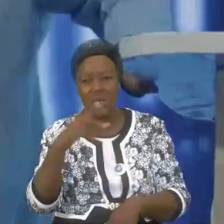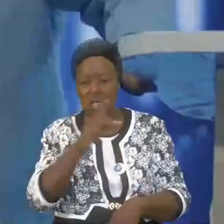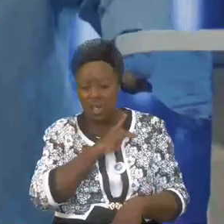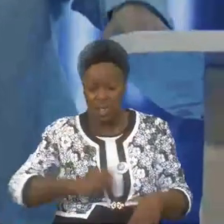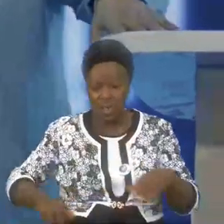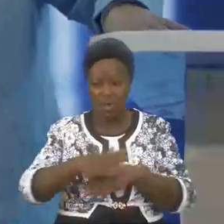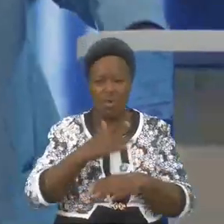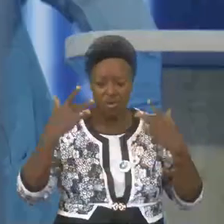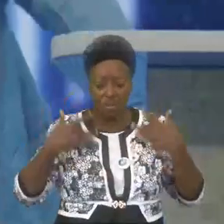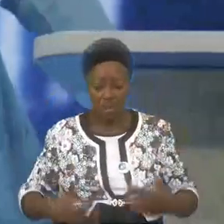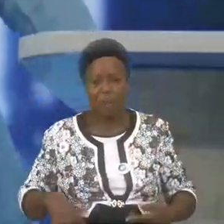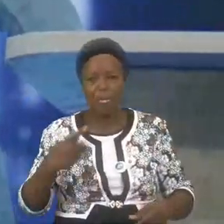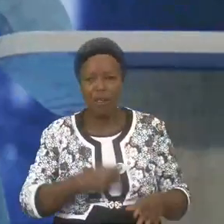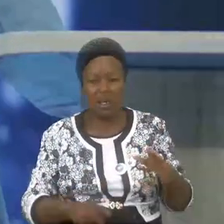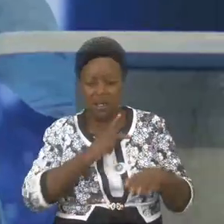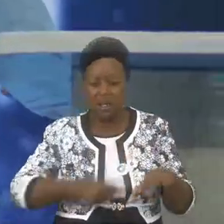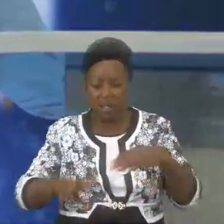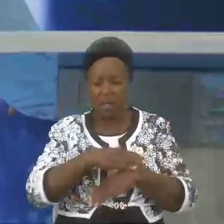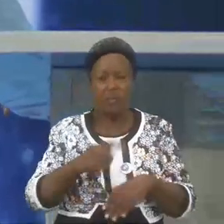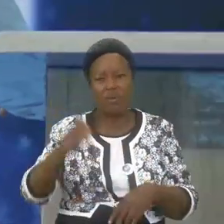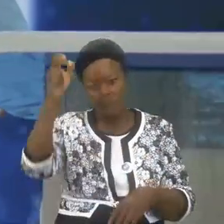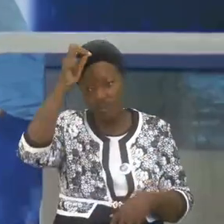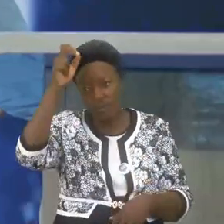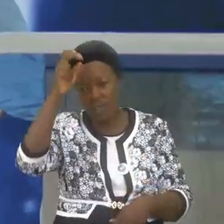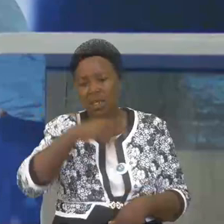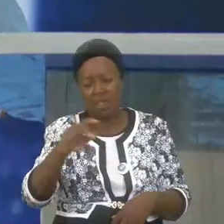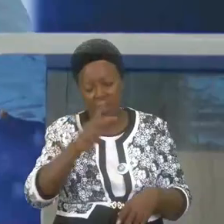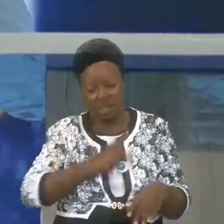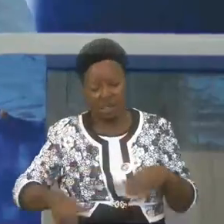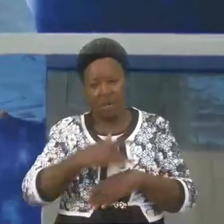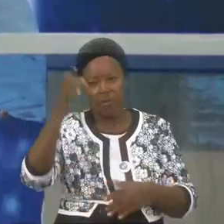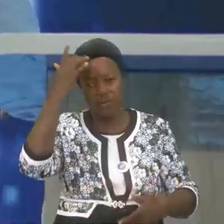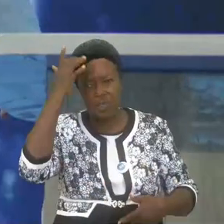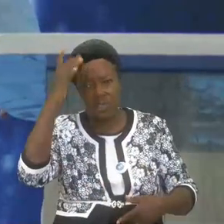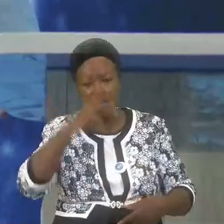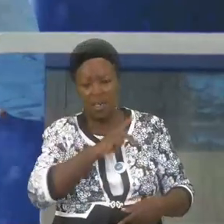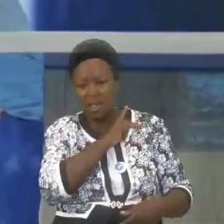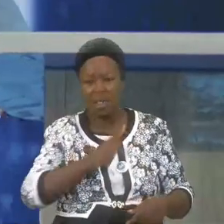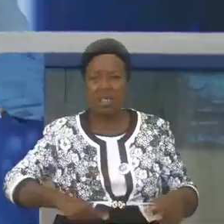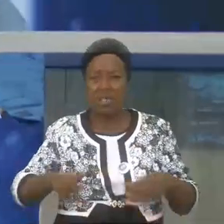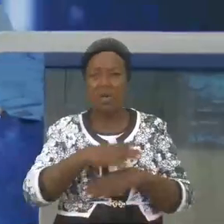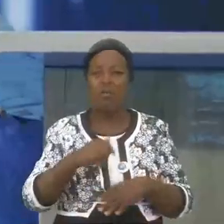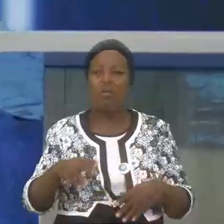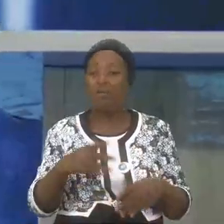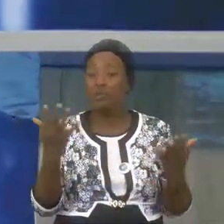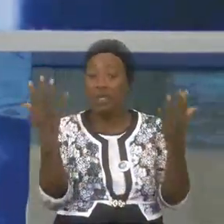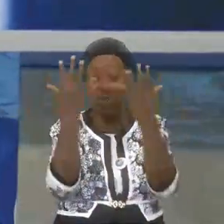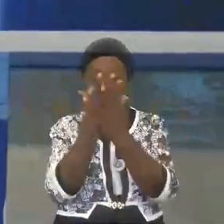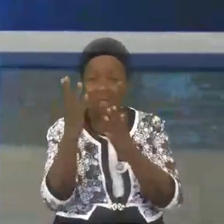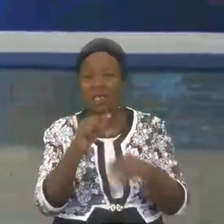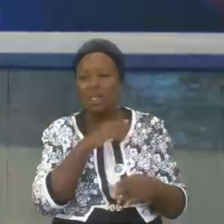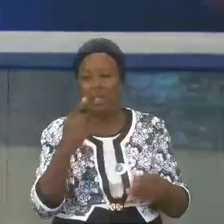la dépravation, le royaume des maladies, le royaume des démons, le